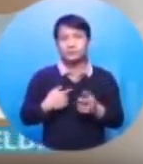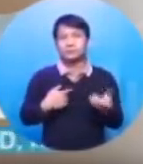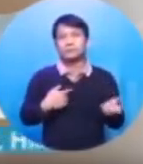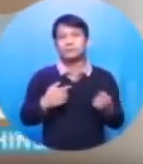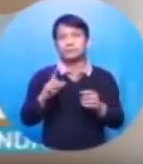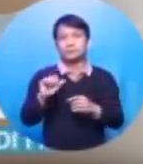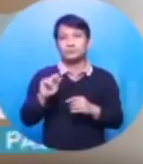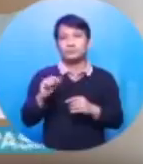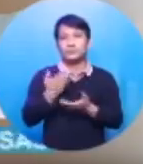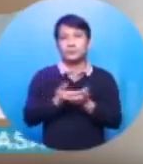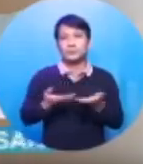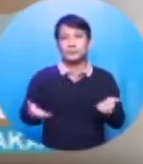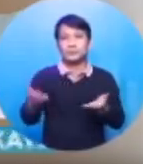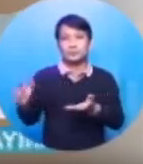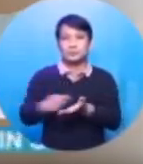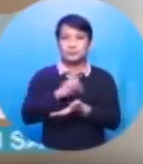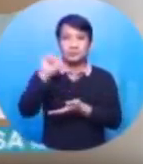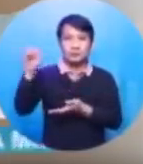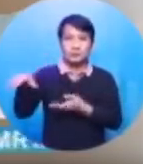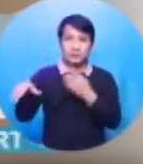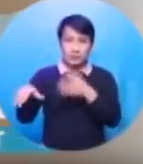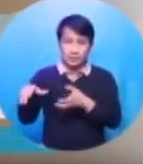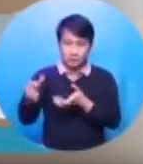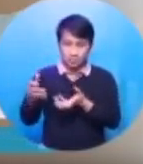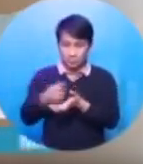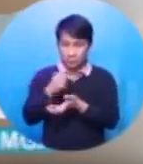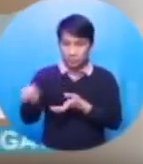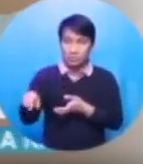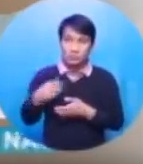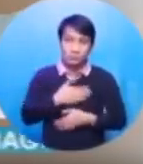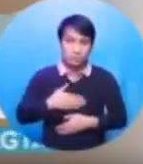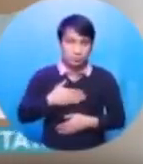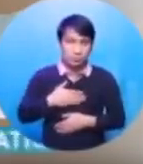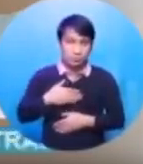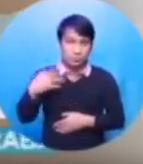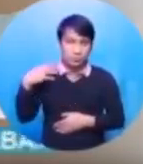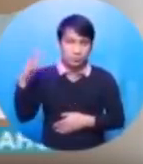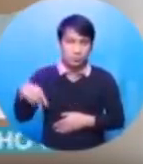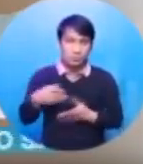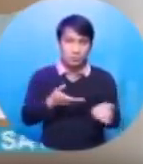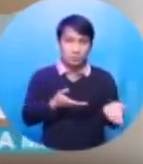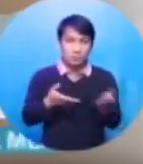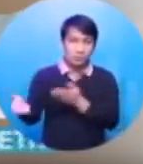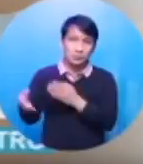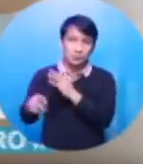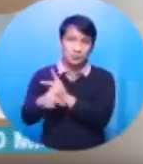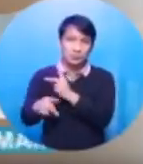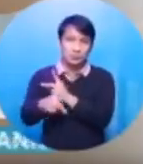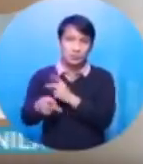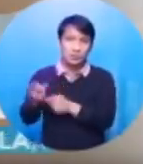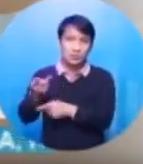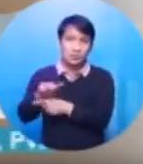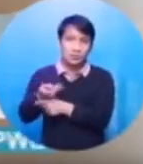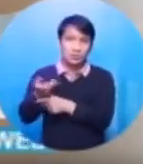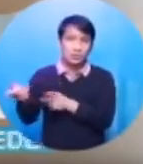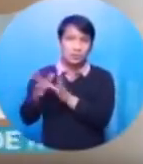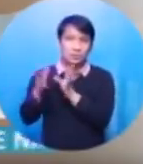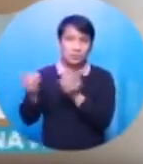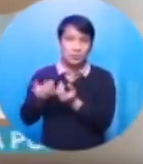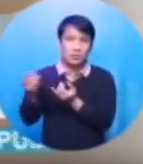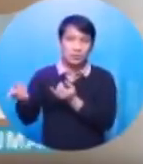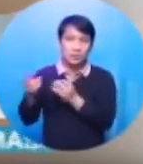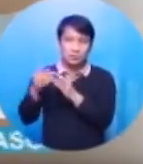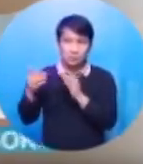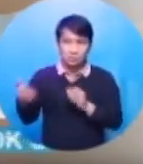sasabihin ng landlord, yung mga gamit nyo itatapong ko sa labas, di pakikusapan natin si chairman na doon muna sa barangay hall yung magamit